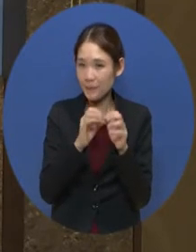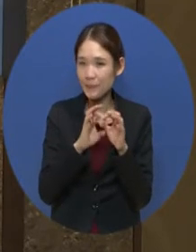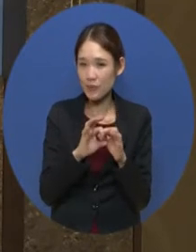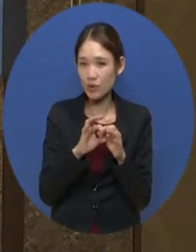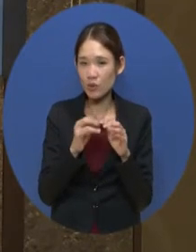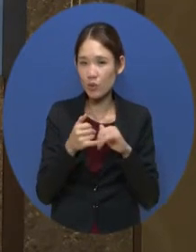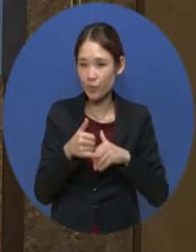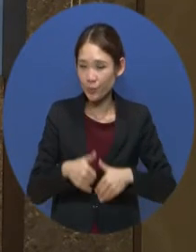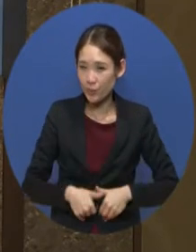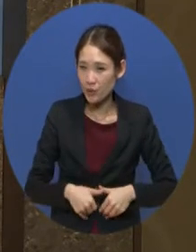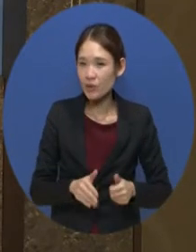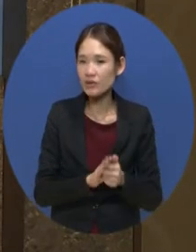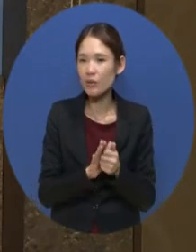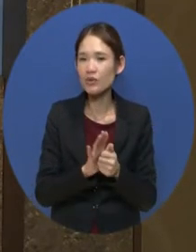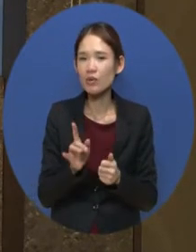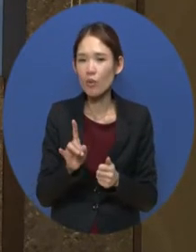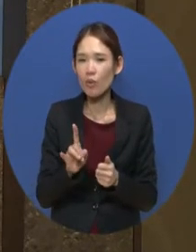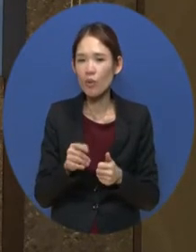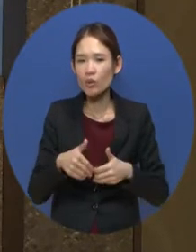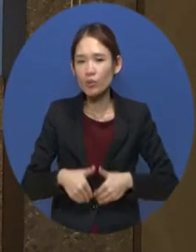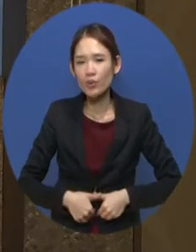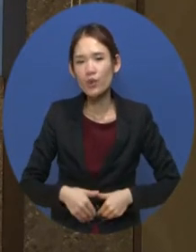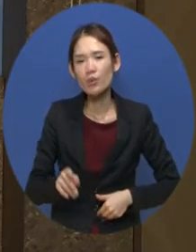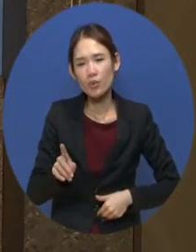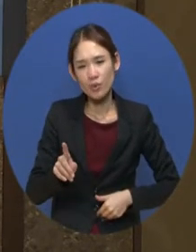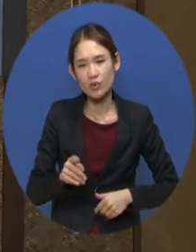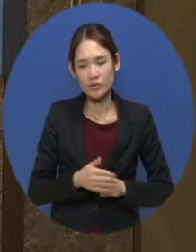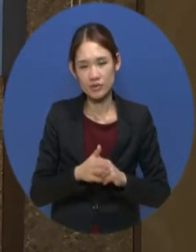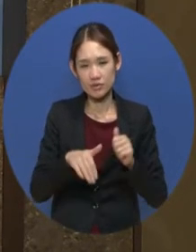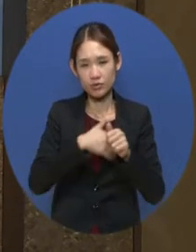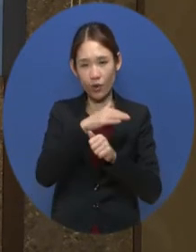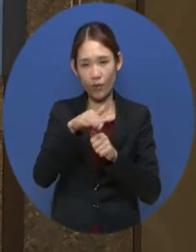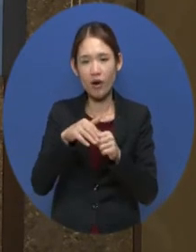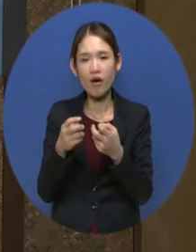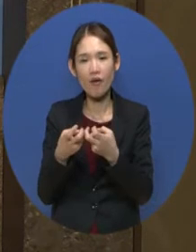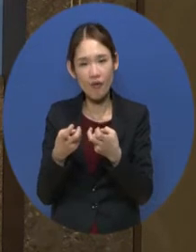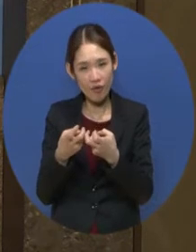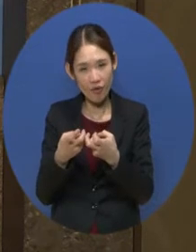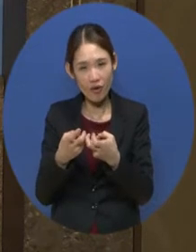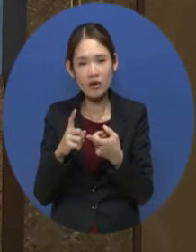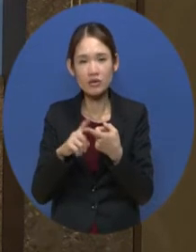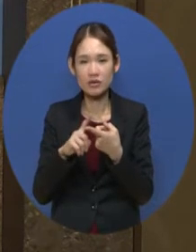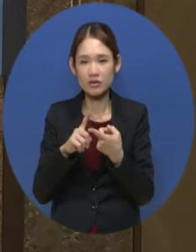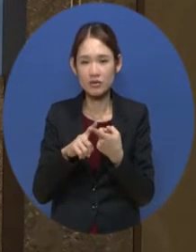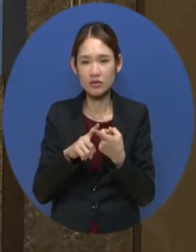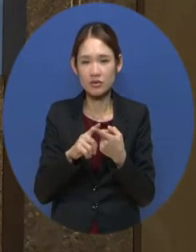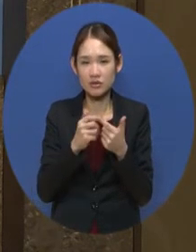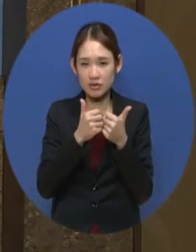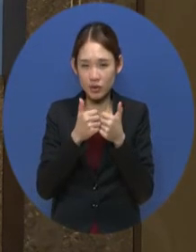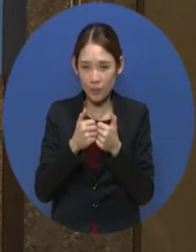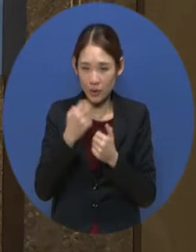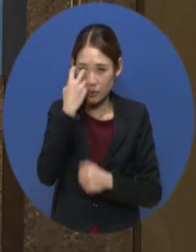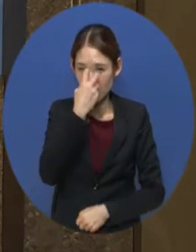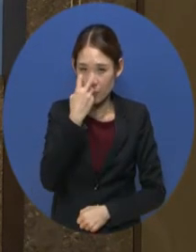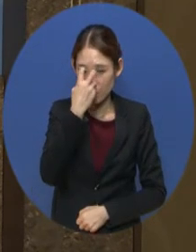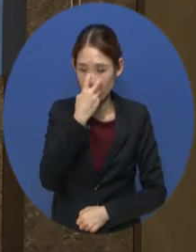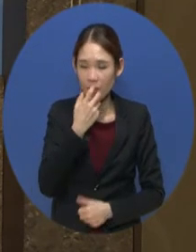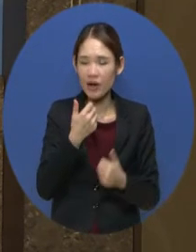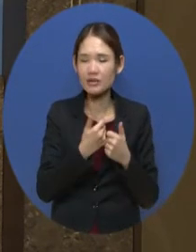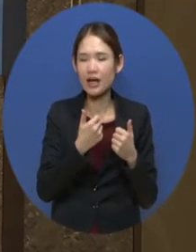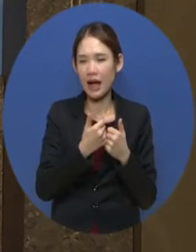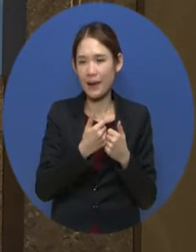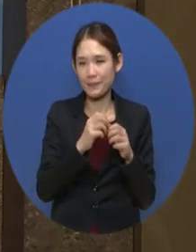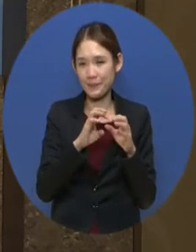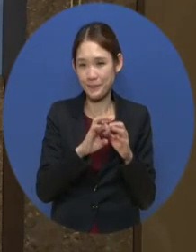네. 필요한 서비스가 무엇인지 욕구가 무엇인지 뭐 현재 어떤 상황에 있는지에 대해서 이제 조사라든지